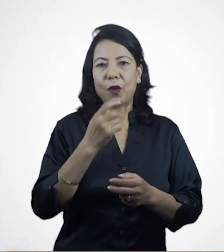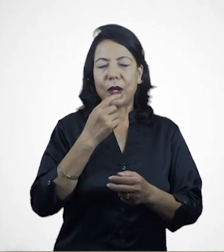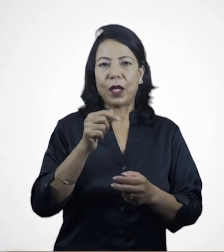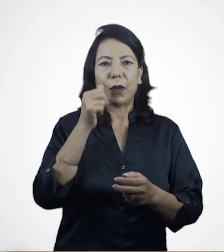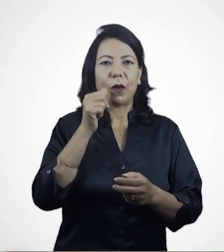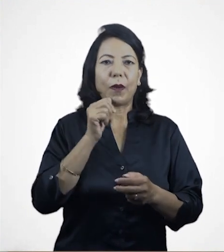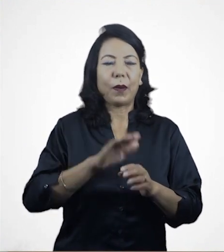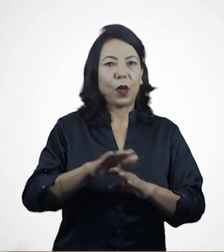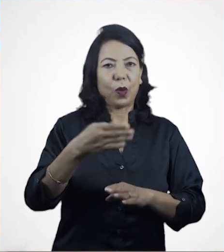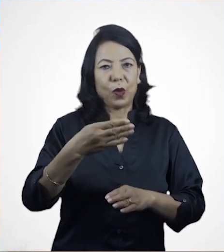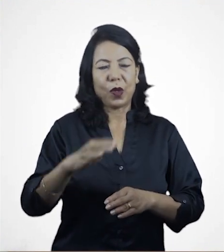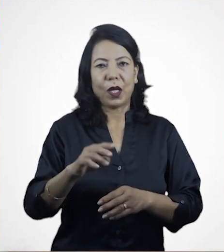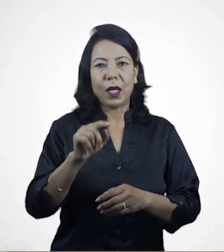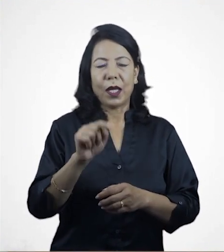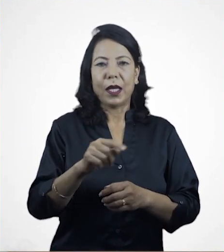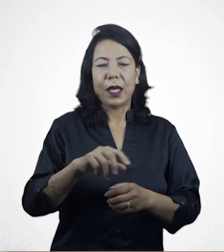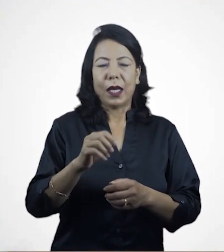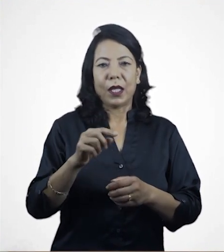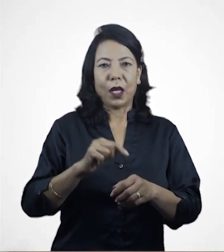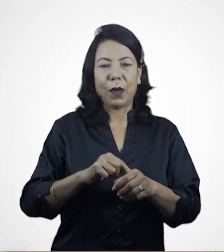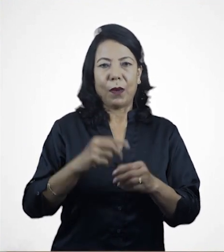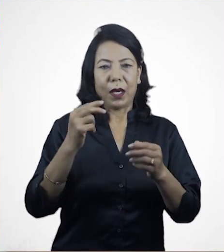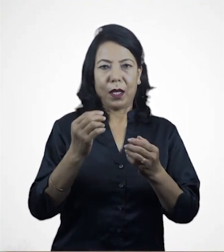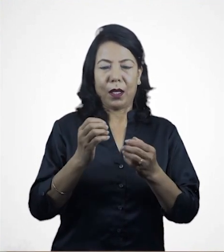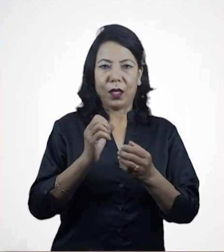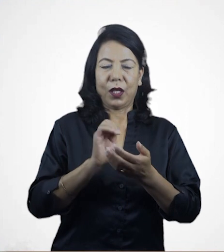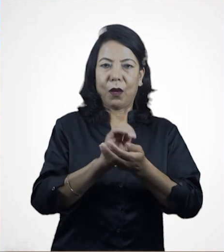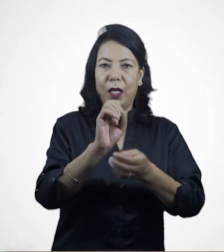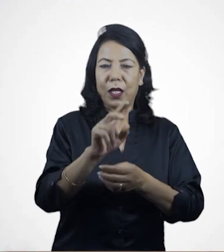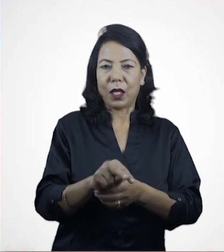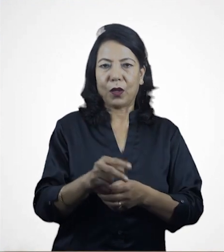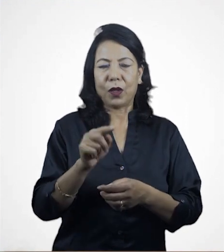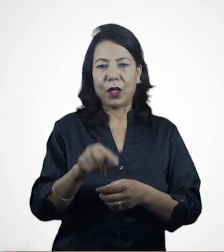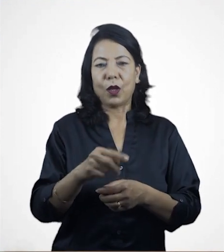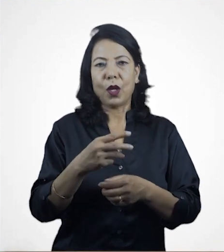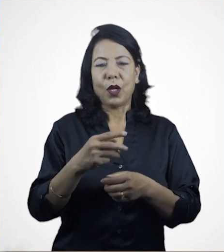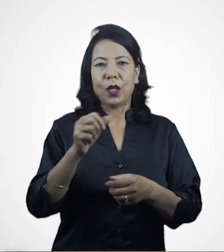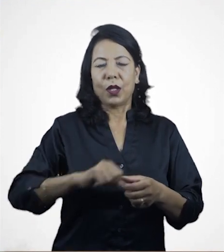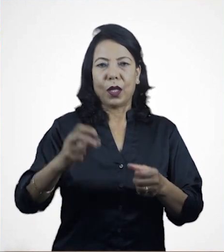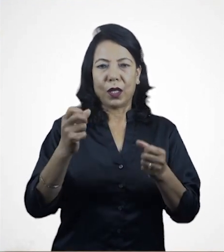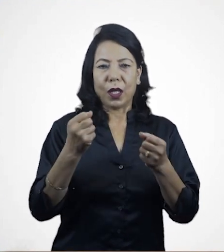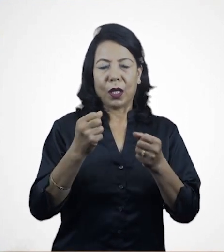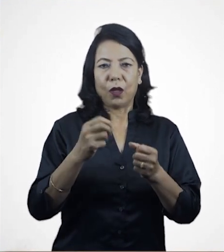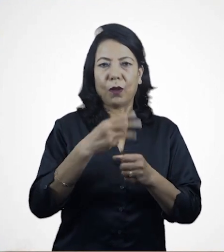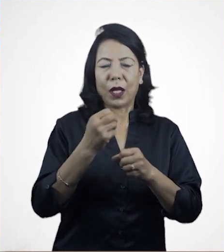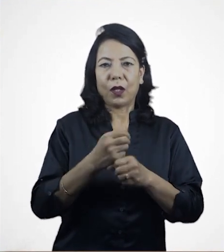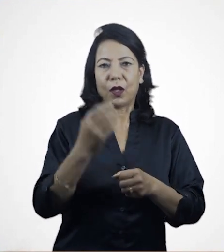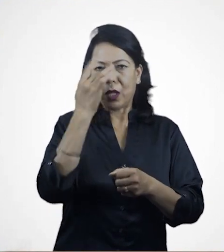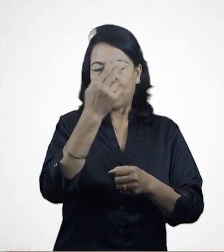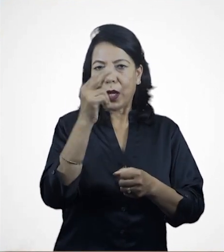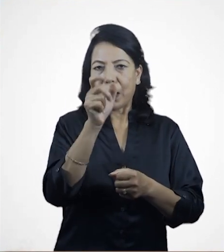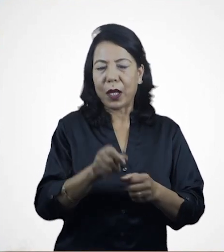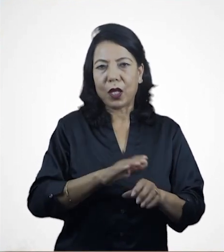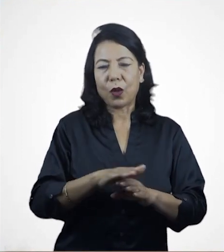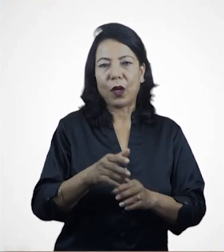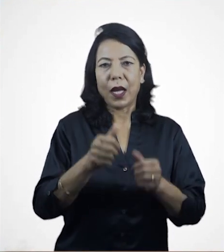किते हैं। रा देश माने एस्टो जन्चीची गुपार्णों जनले चाहिं ए अर्टिजम भैगा बाल बाले